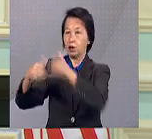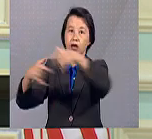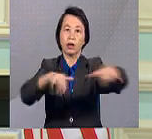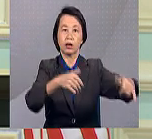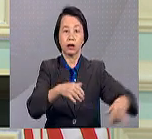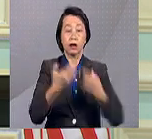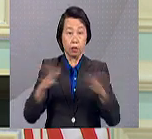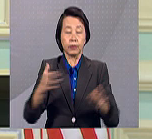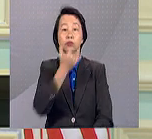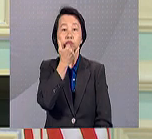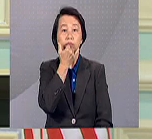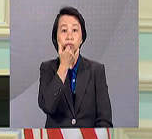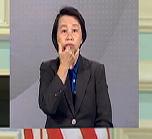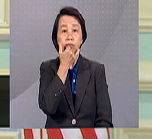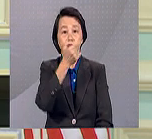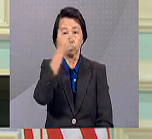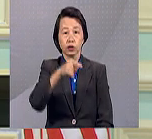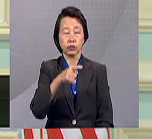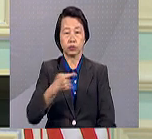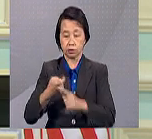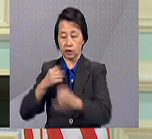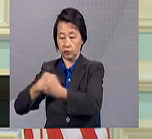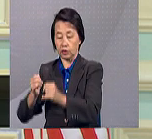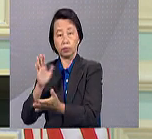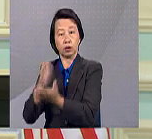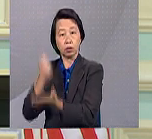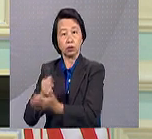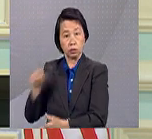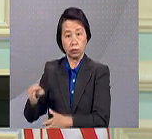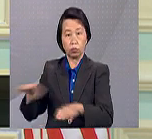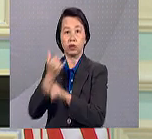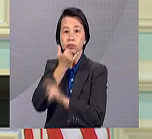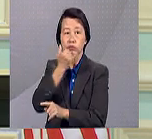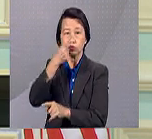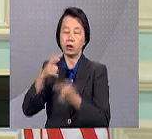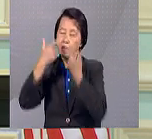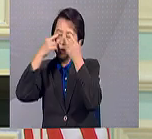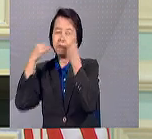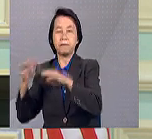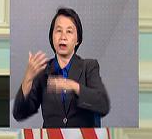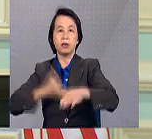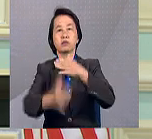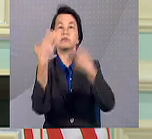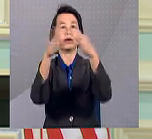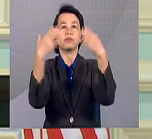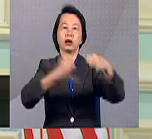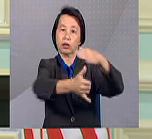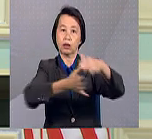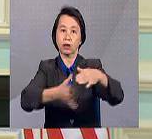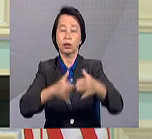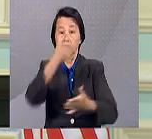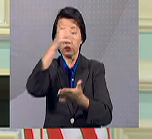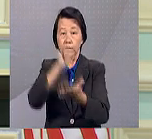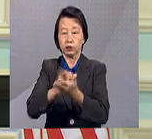lepaskan, salah daripada Jabatan Immigration itu melakukan kesalahan kerana membiarkan parti itu bebas untuk keluar. Sebab